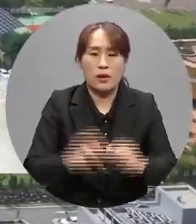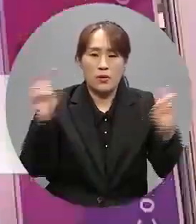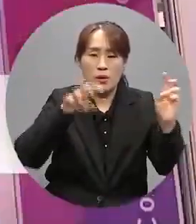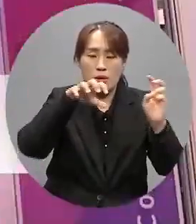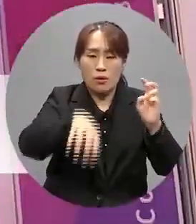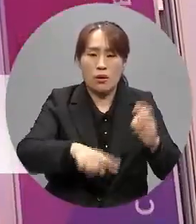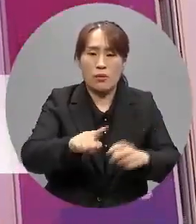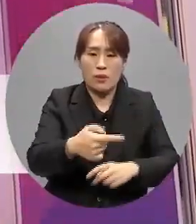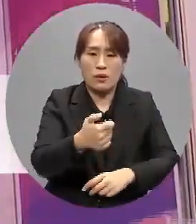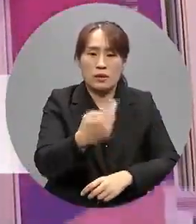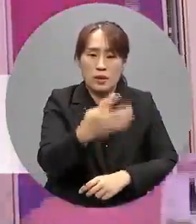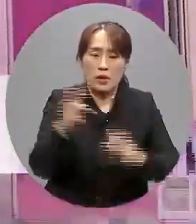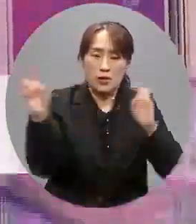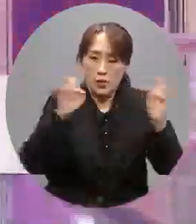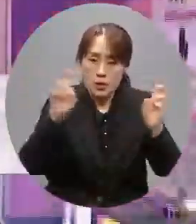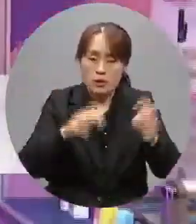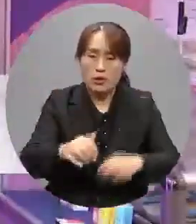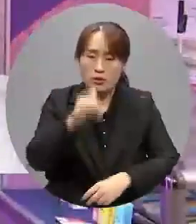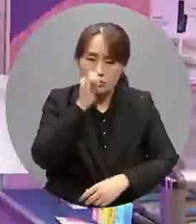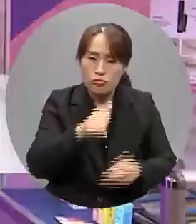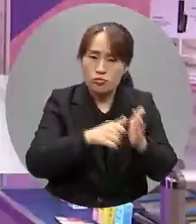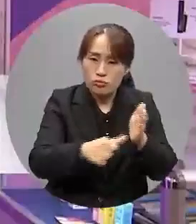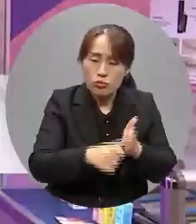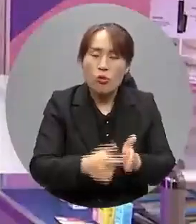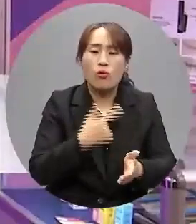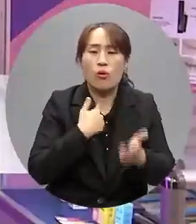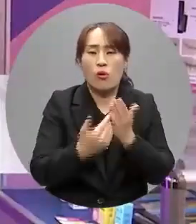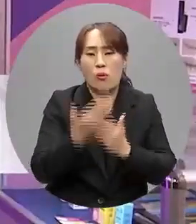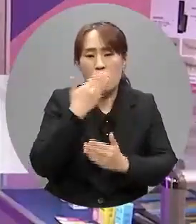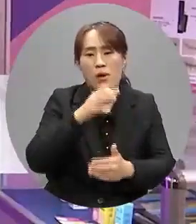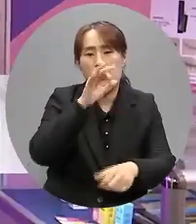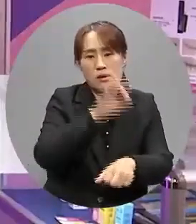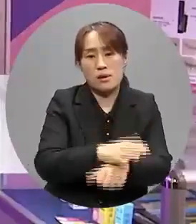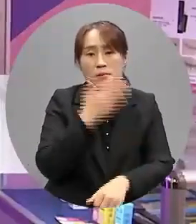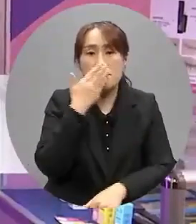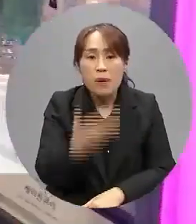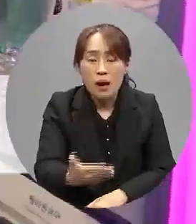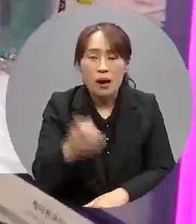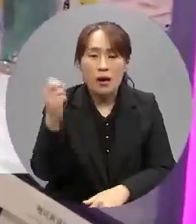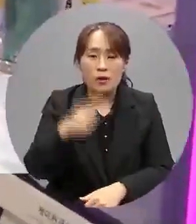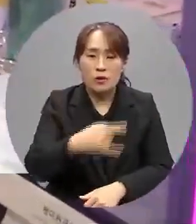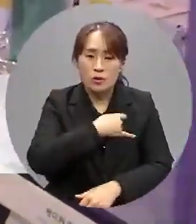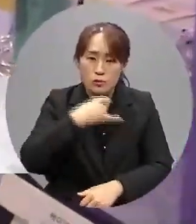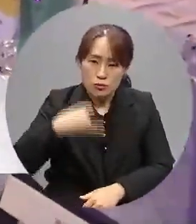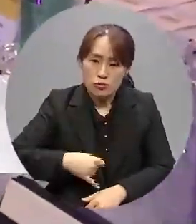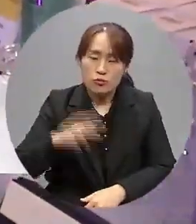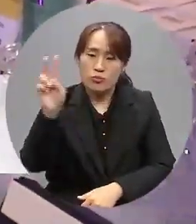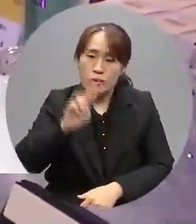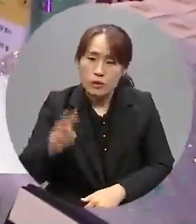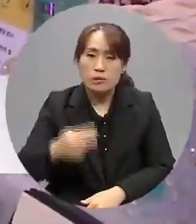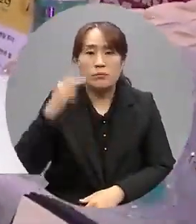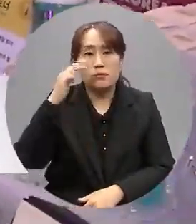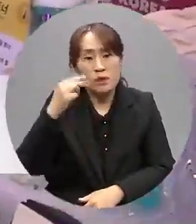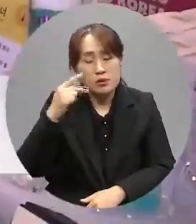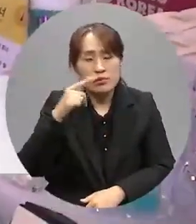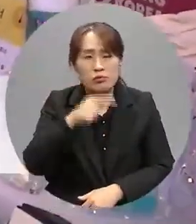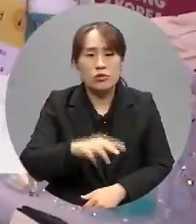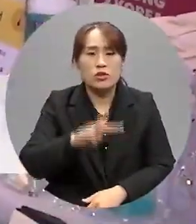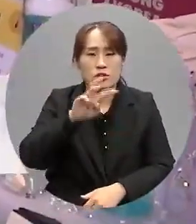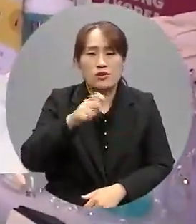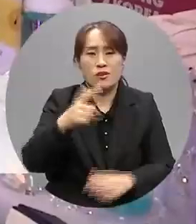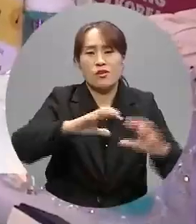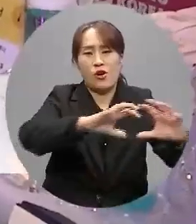있는 백신 네개 기업의 우수 제품을 체험해 보고 구매할 수 있고 중국과 베트남 미국 등